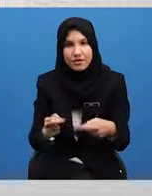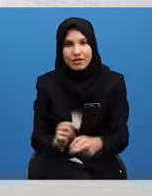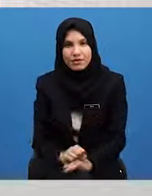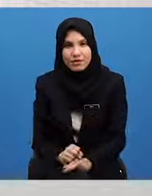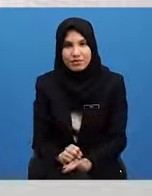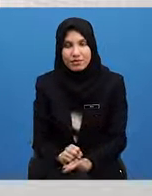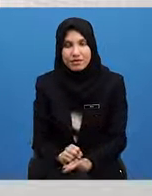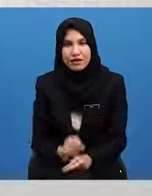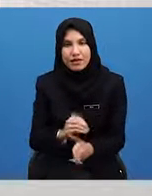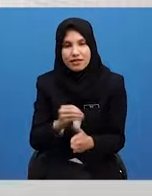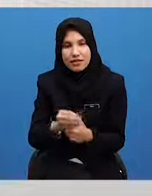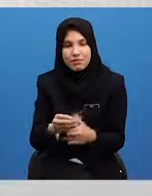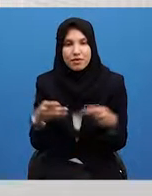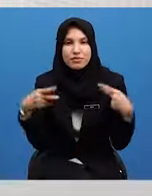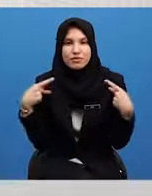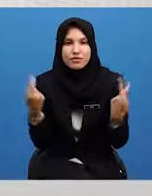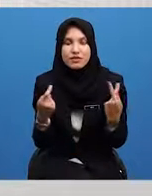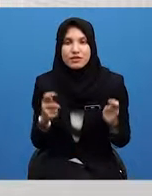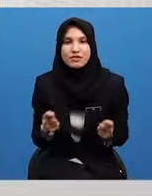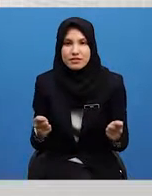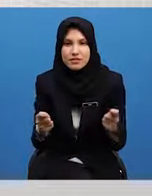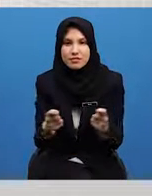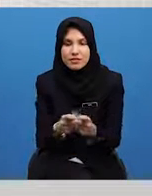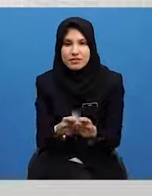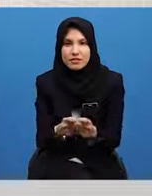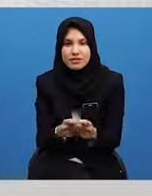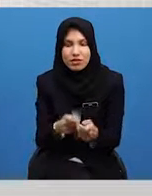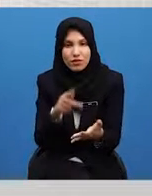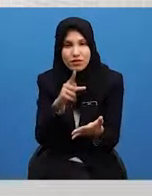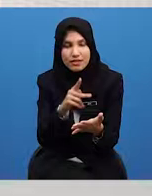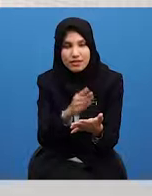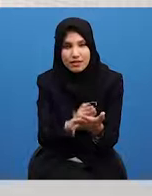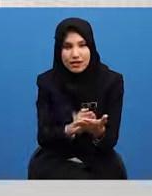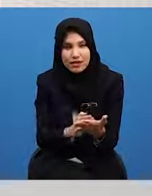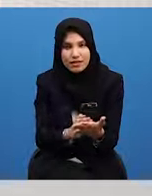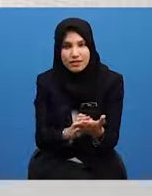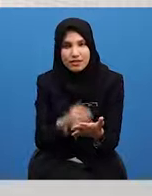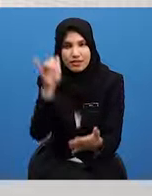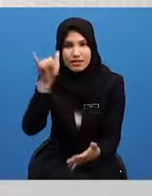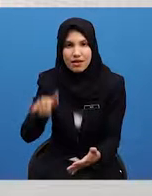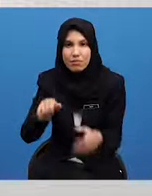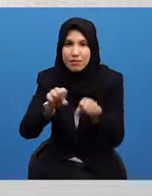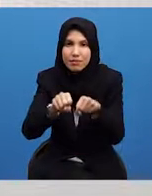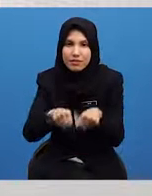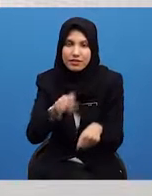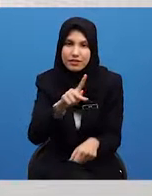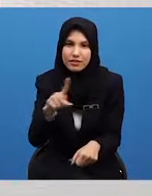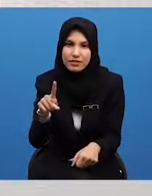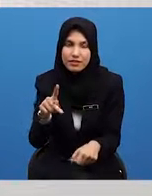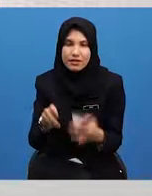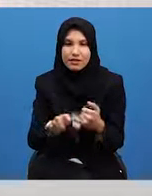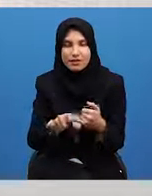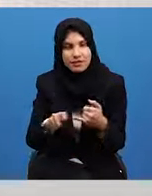atau mempunyai seperti saluran di tengah-tengah yang membolehkan